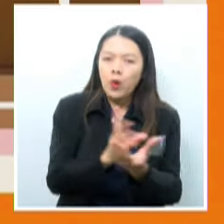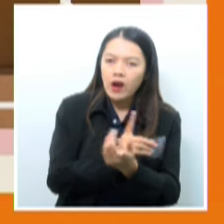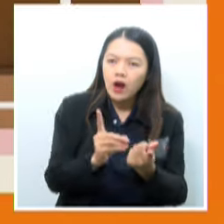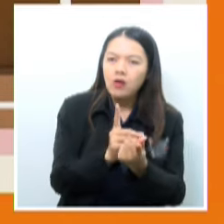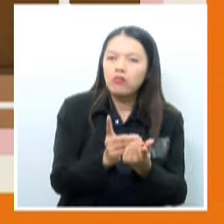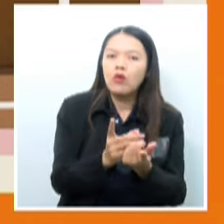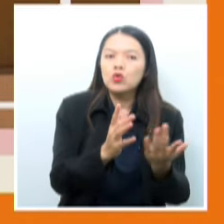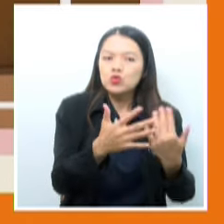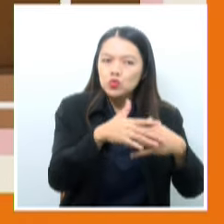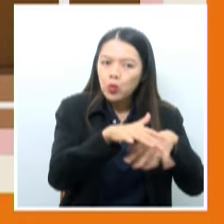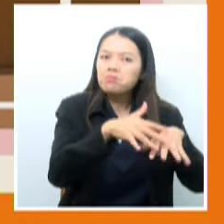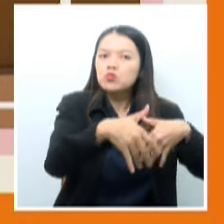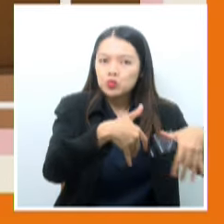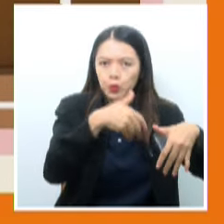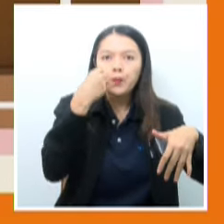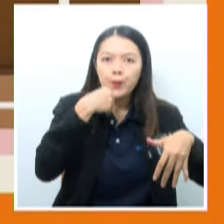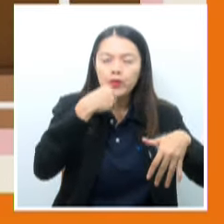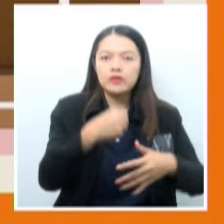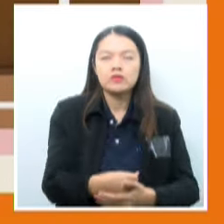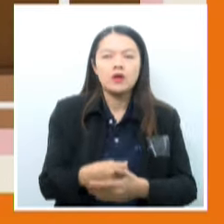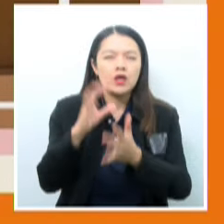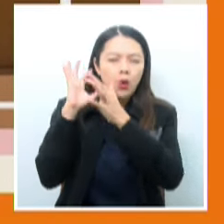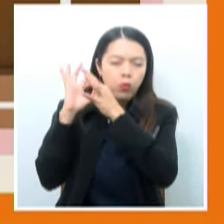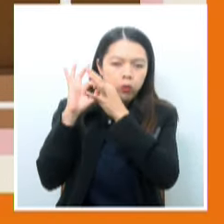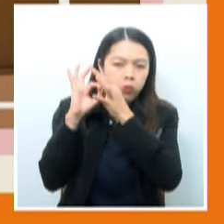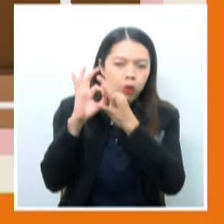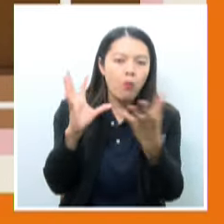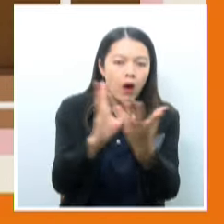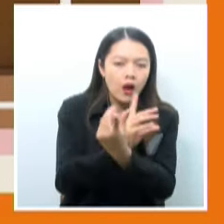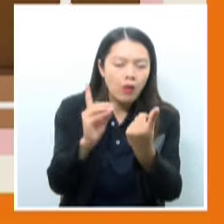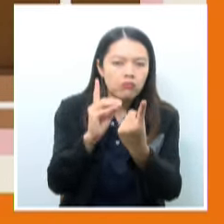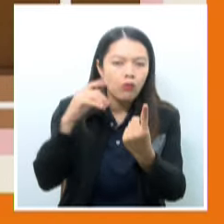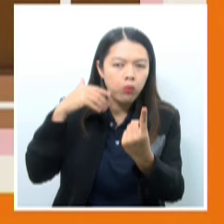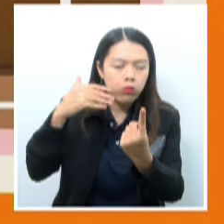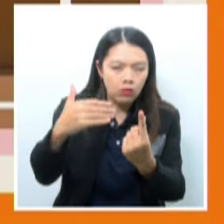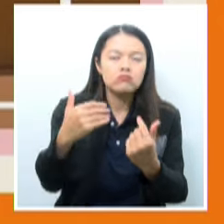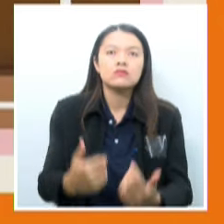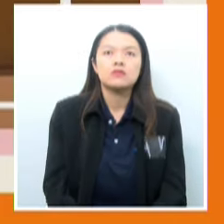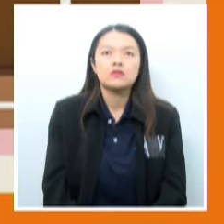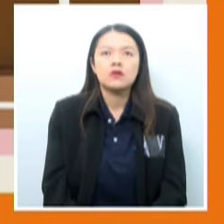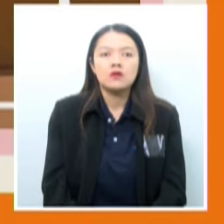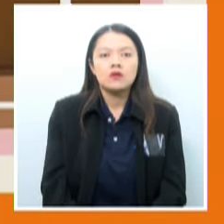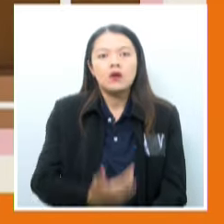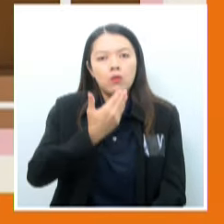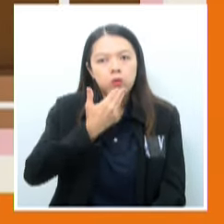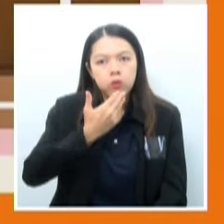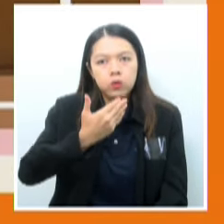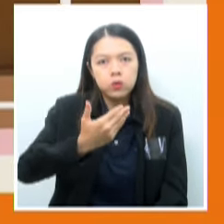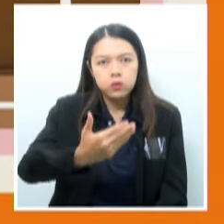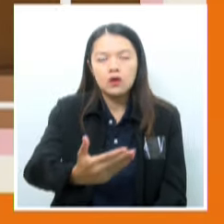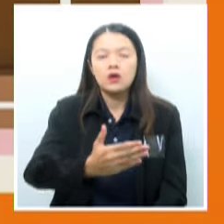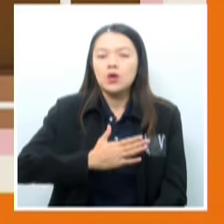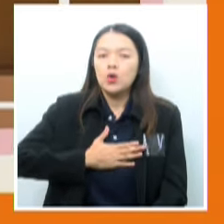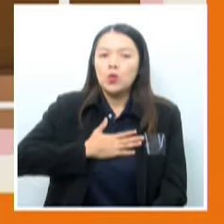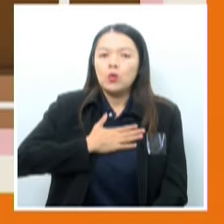วนร่วมกับชุมชนเพื่อสืบสานภูมิปัญญาประเพณีและวัฒนธรรมท้องถิ่นให้คงอยู่เป็นเอกลักษณ์และความ